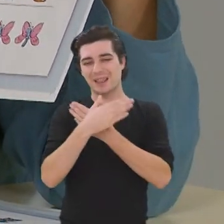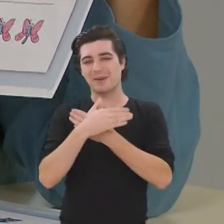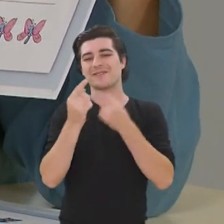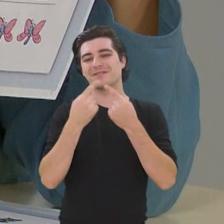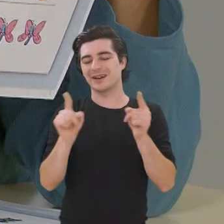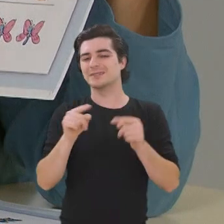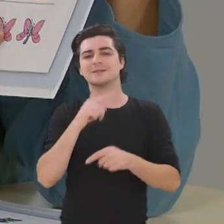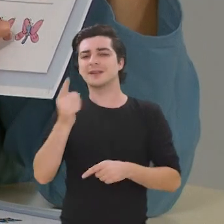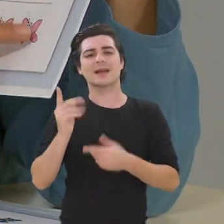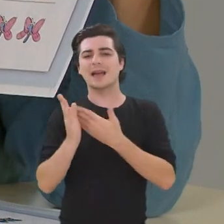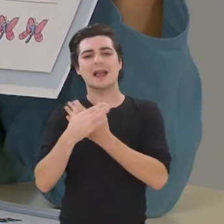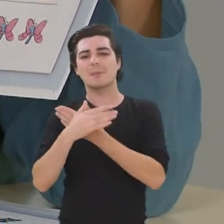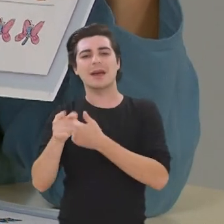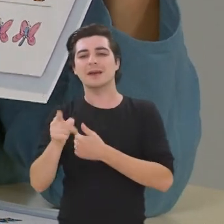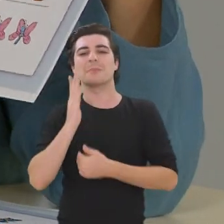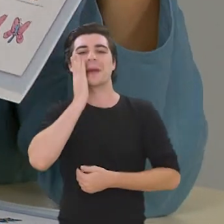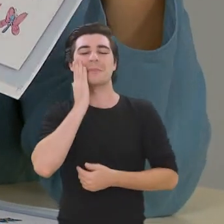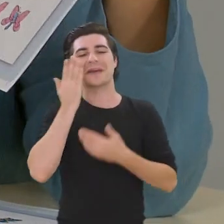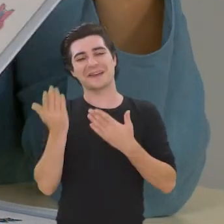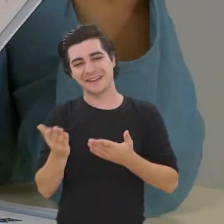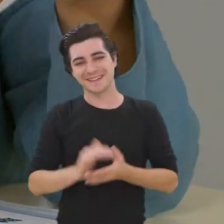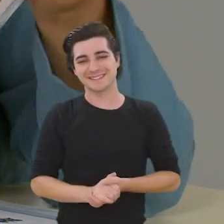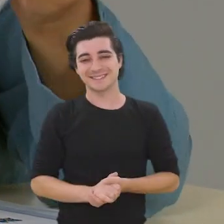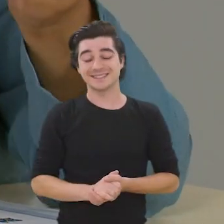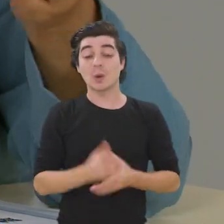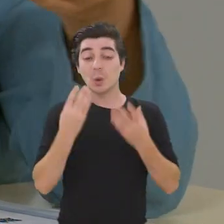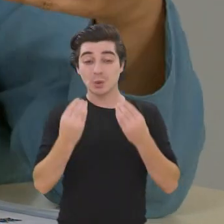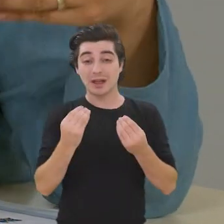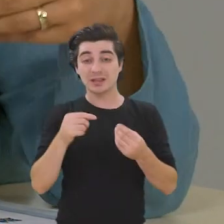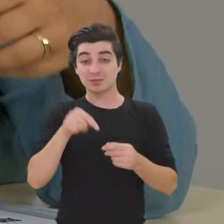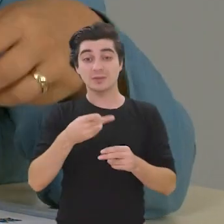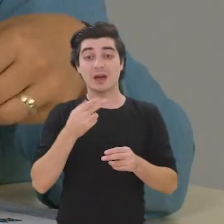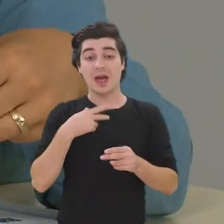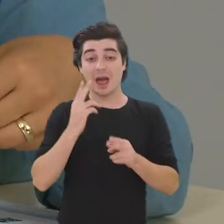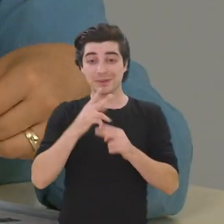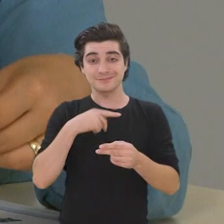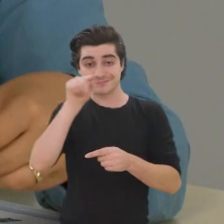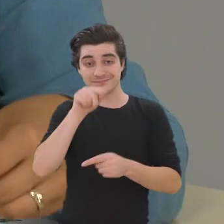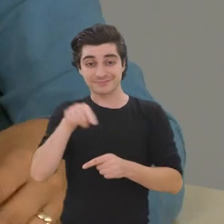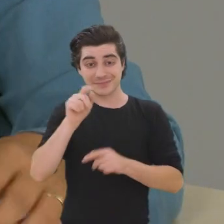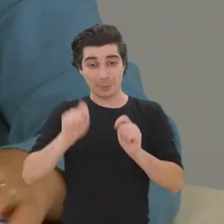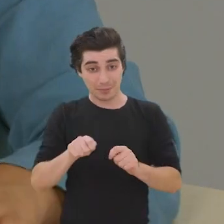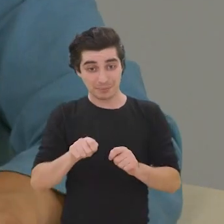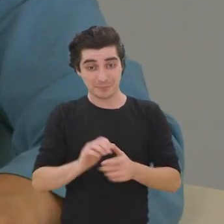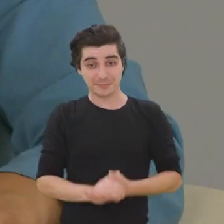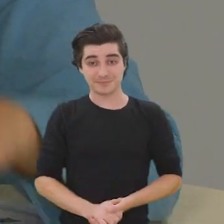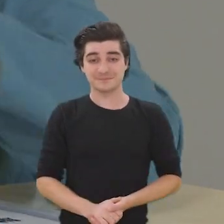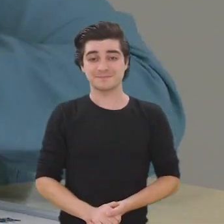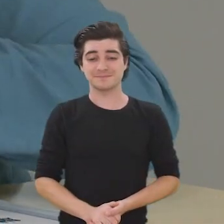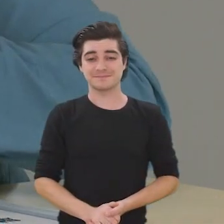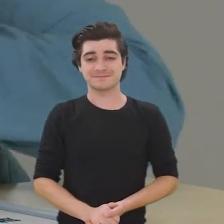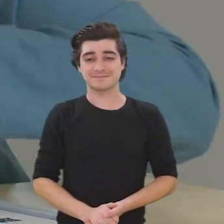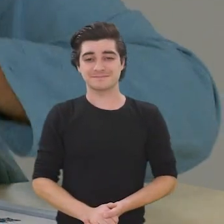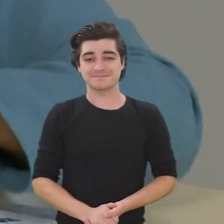kelebek farklı. Diğer kelebekler pembe. Çok güzel. Şimdi hızlıca işaretlemelerimizi yapalım mı?